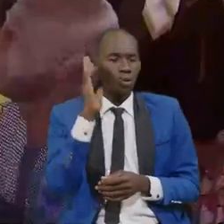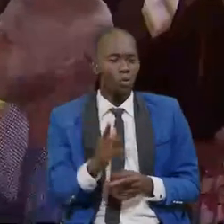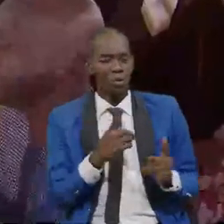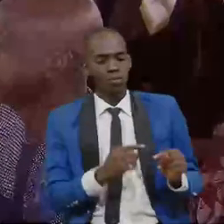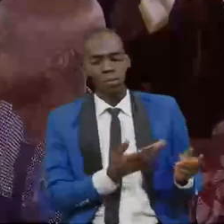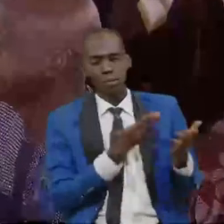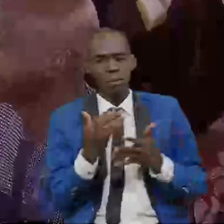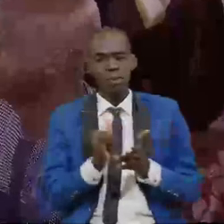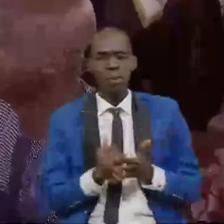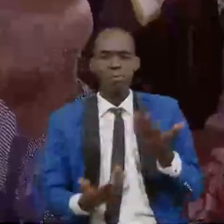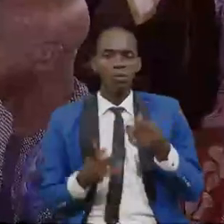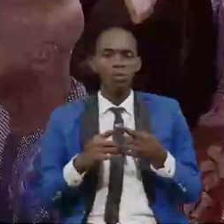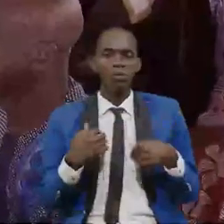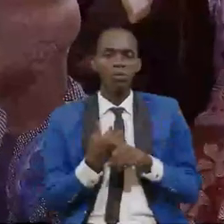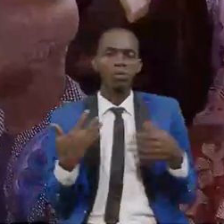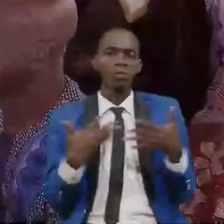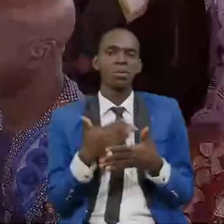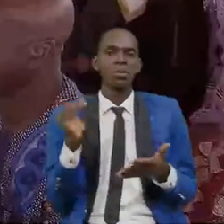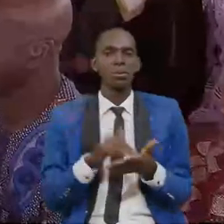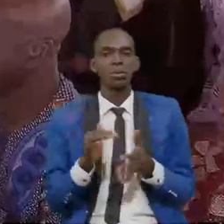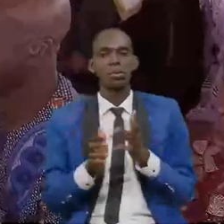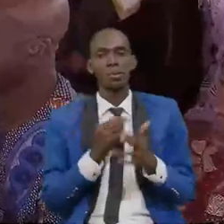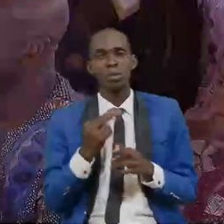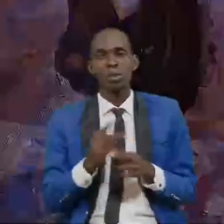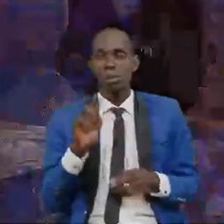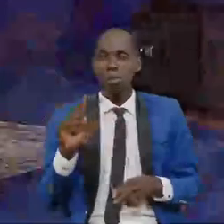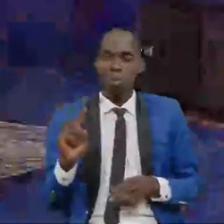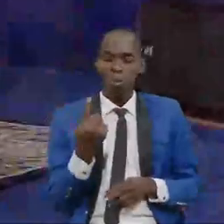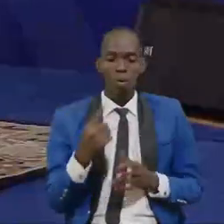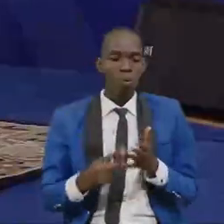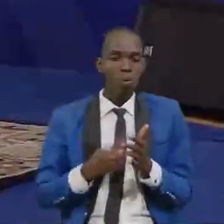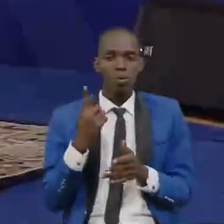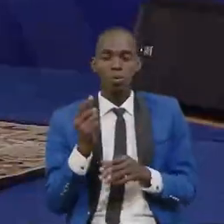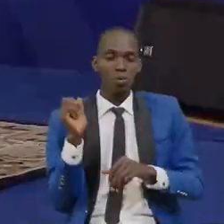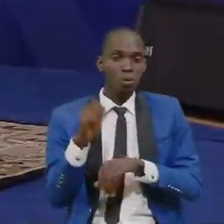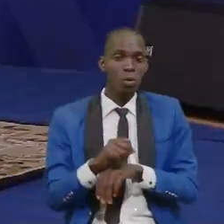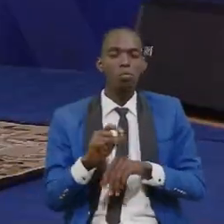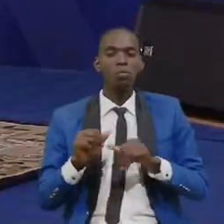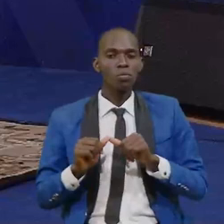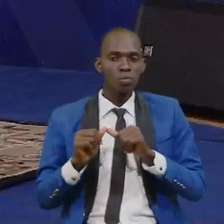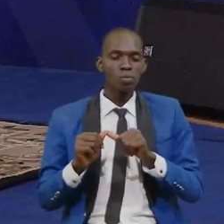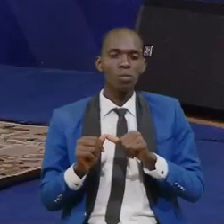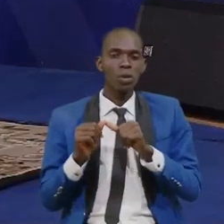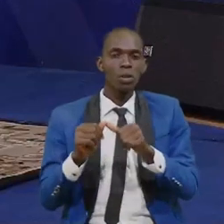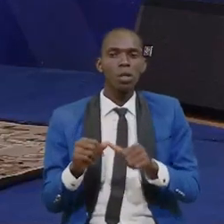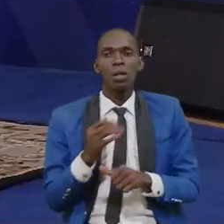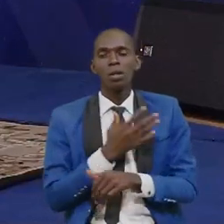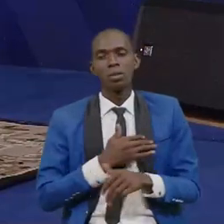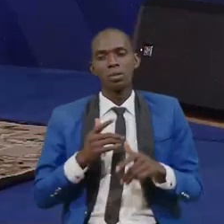cette fournaise au nom de Jésus. Une seule fois, une seule fois. Une fois que tu traverses, tu arrives à avoir la